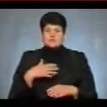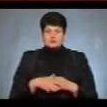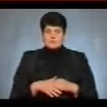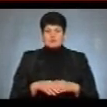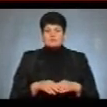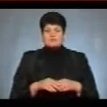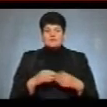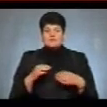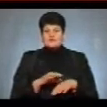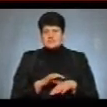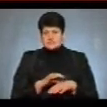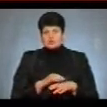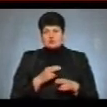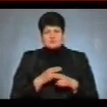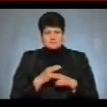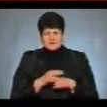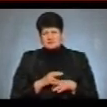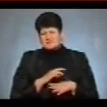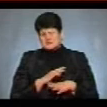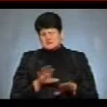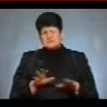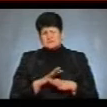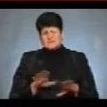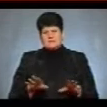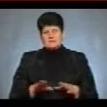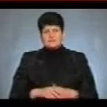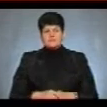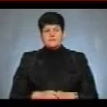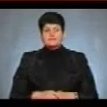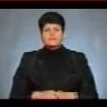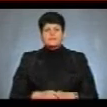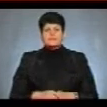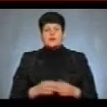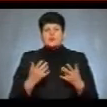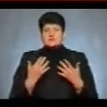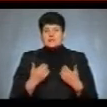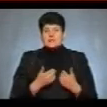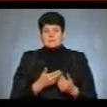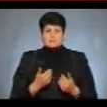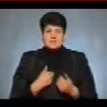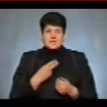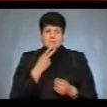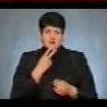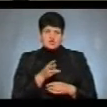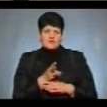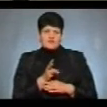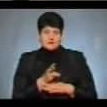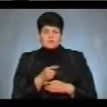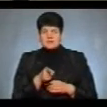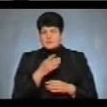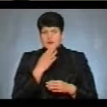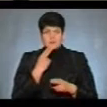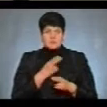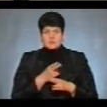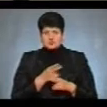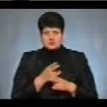фізичного перешкоджання чи будь-якого іншого не могло бути в принципі. Так? Оскільки я бачив відео, тобто там немає